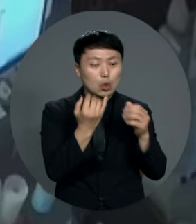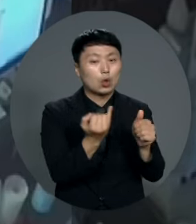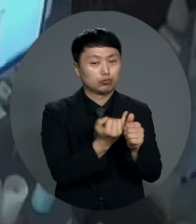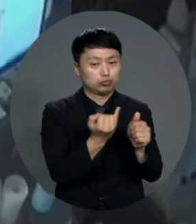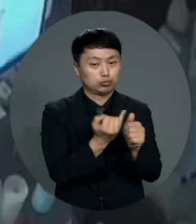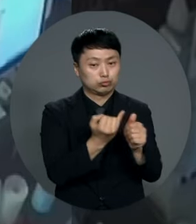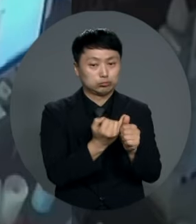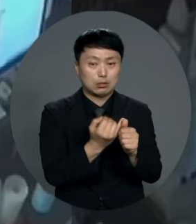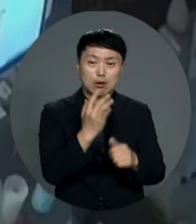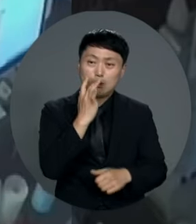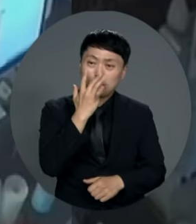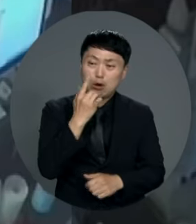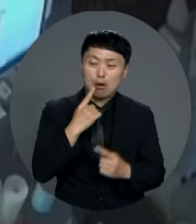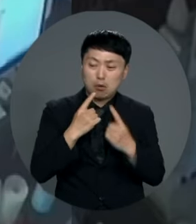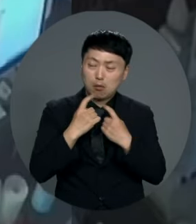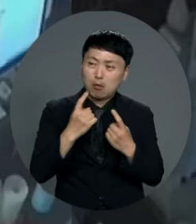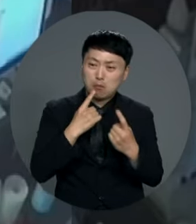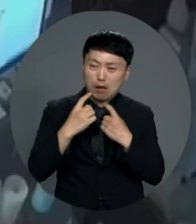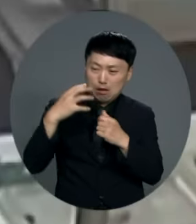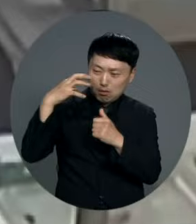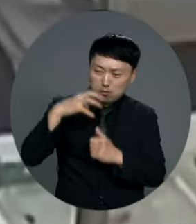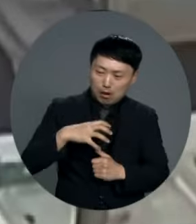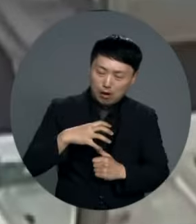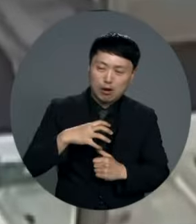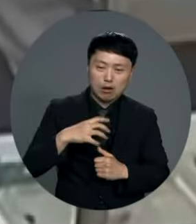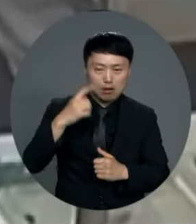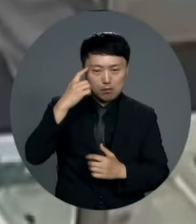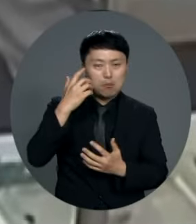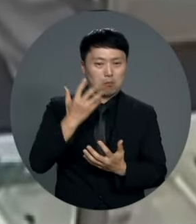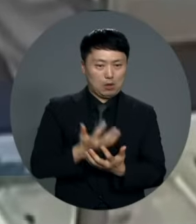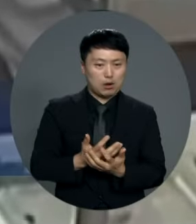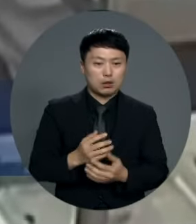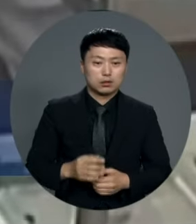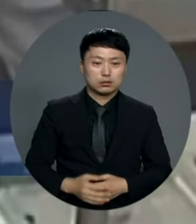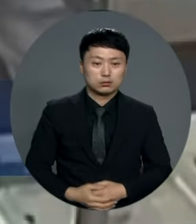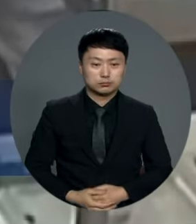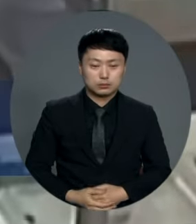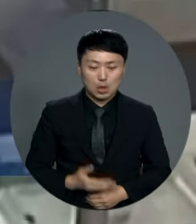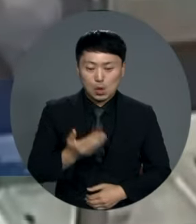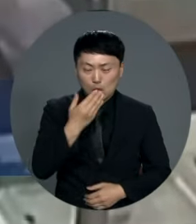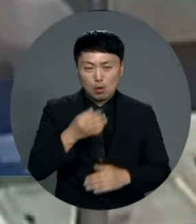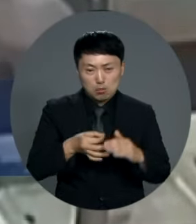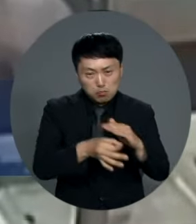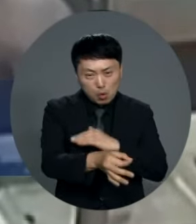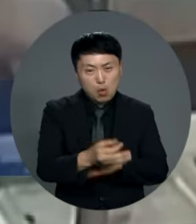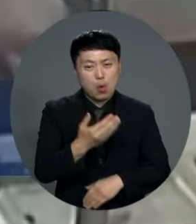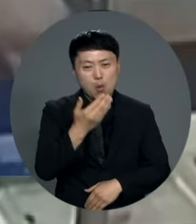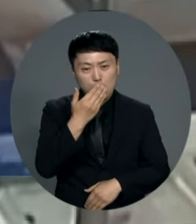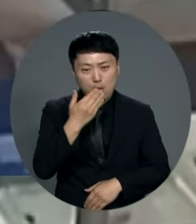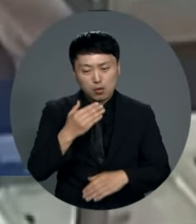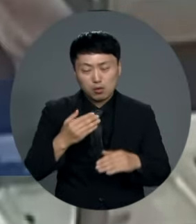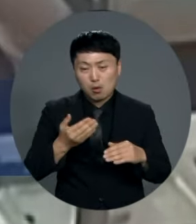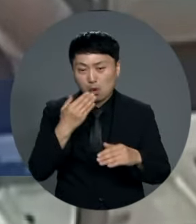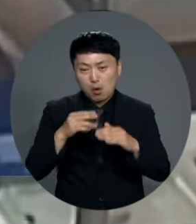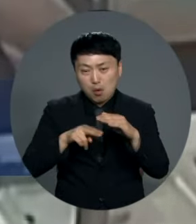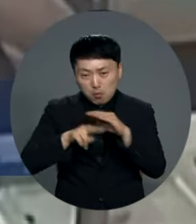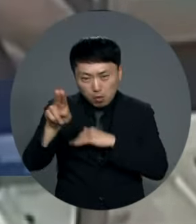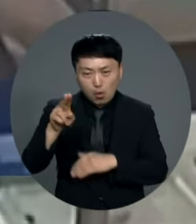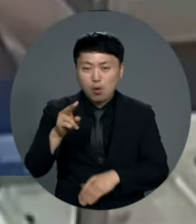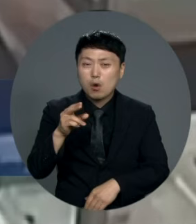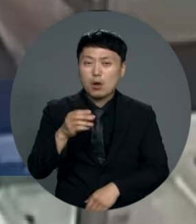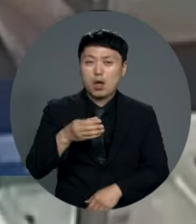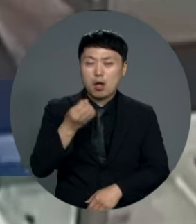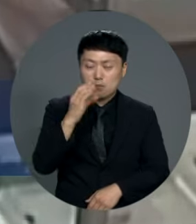채 협박에 가까운 말을 들어야 했다고 합니다. 우리가 독주고 먹었는데 뭘 시키를 했냐. 맥주 흘릴 수도